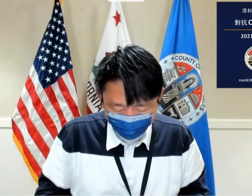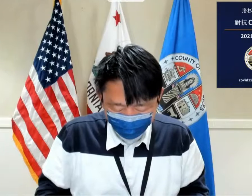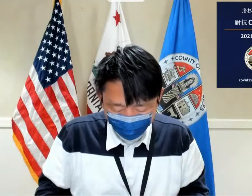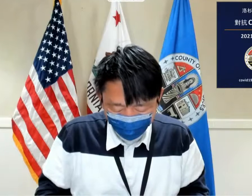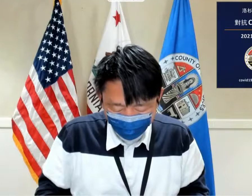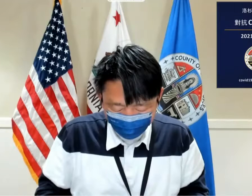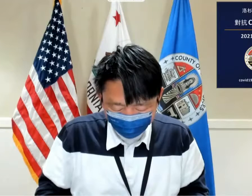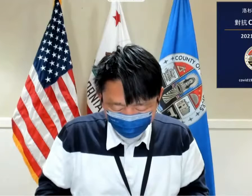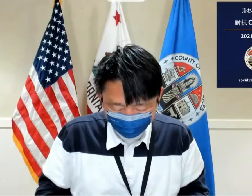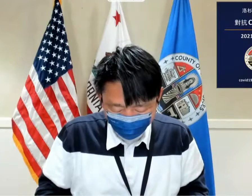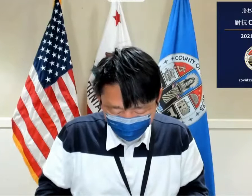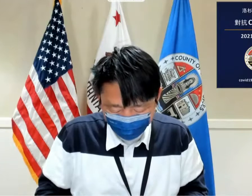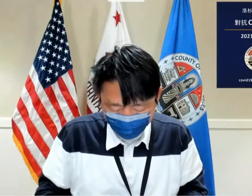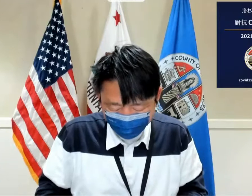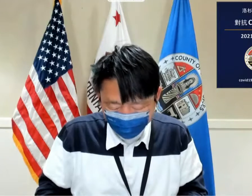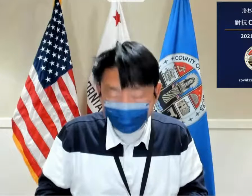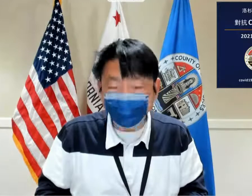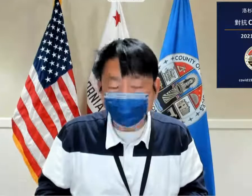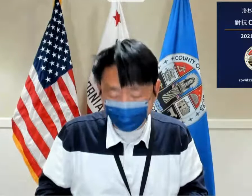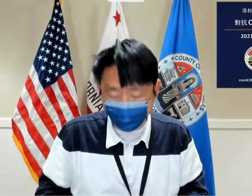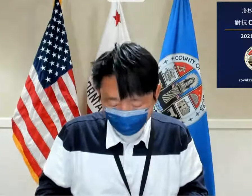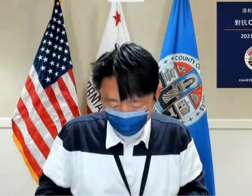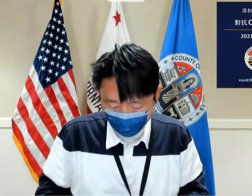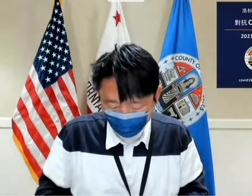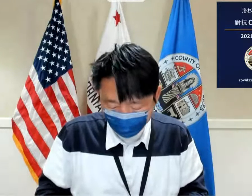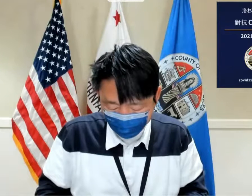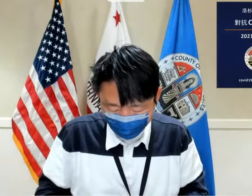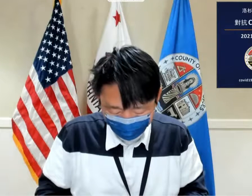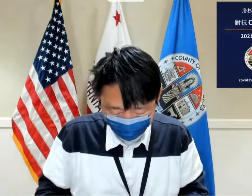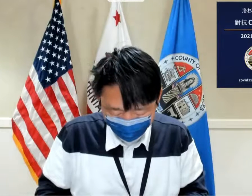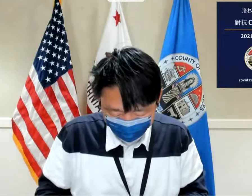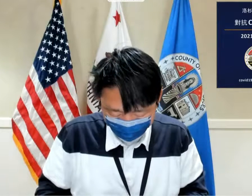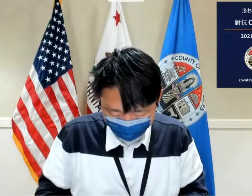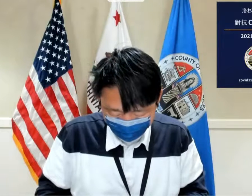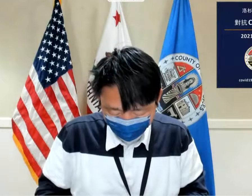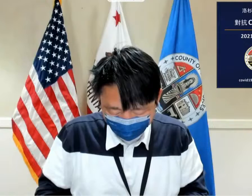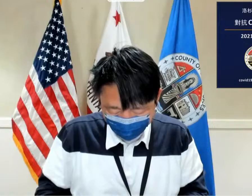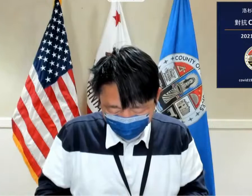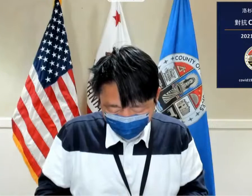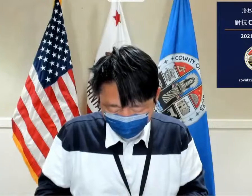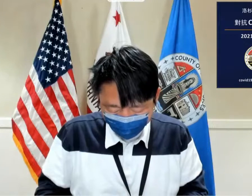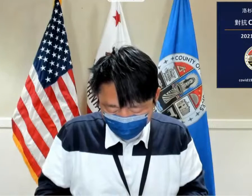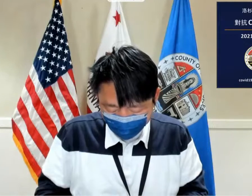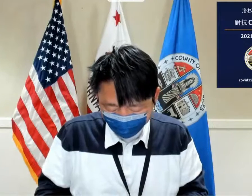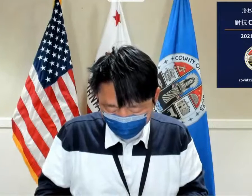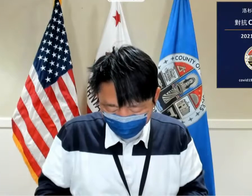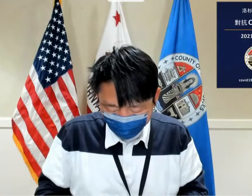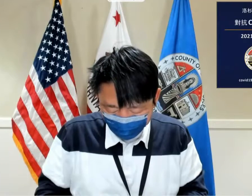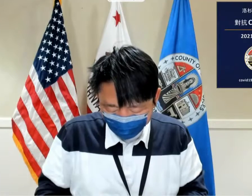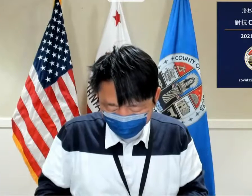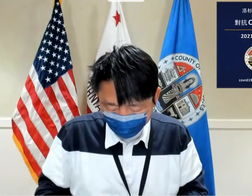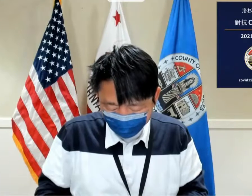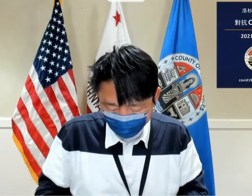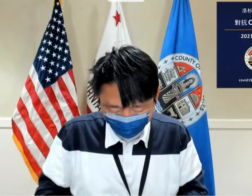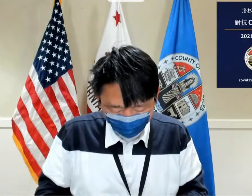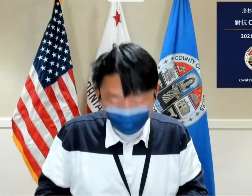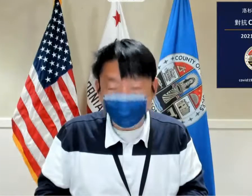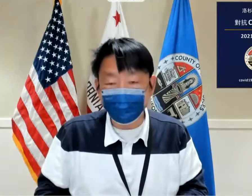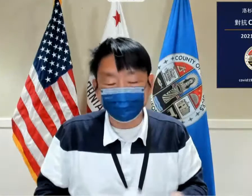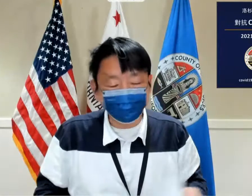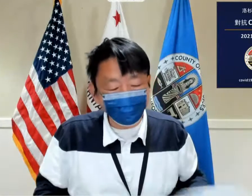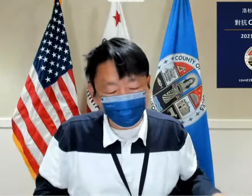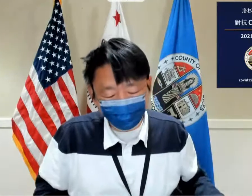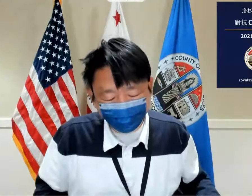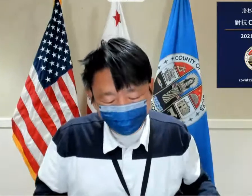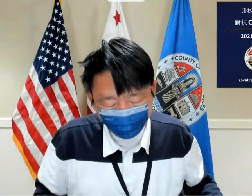人数从10增加到了20，以适应社区的要求。同时，我们仍鼓励提供